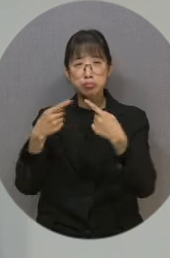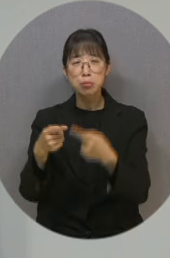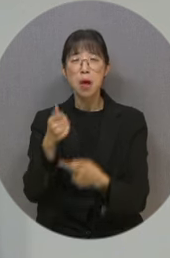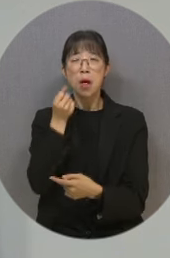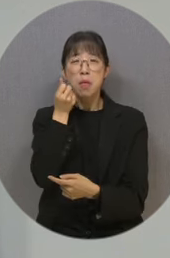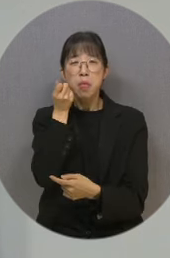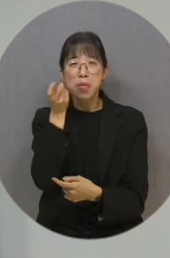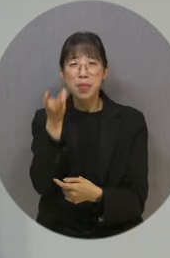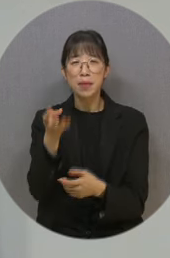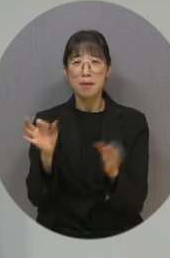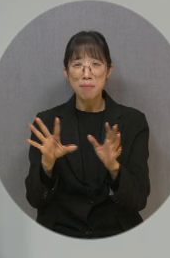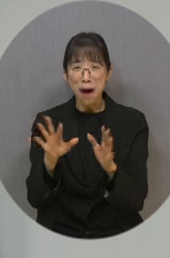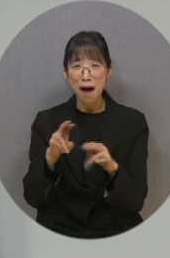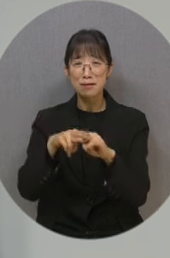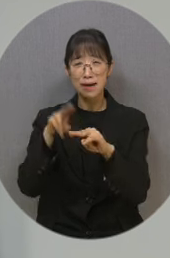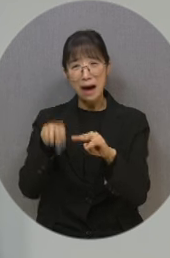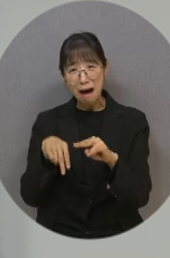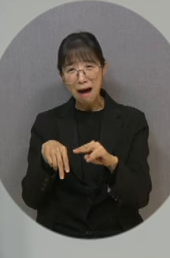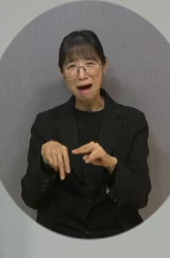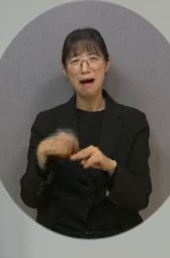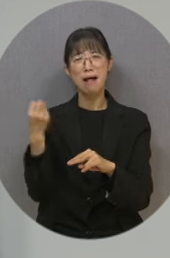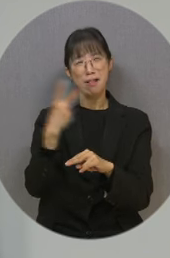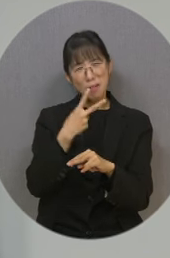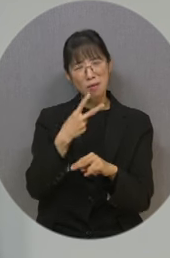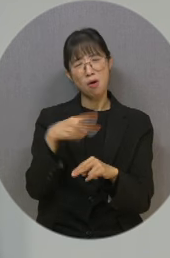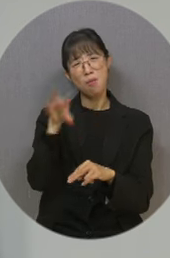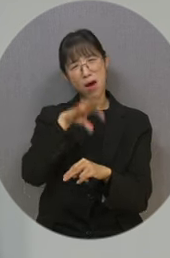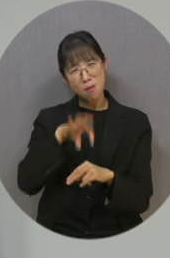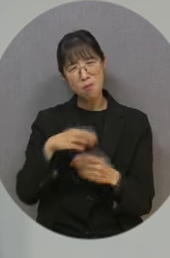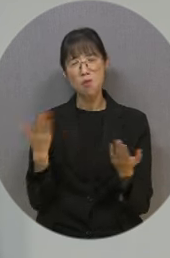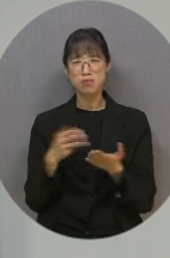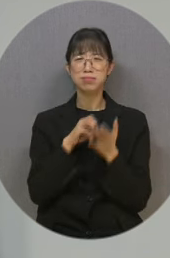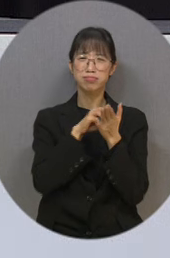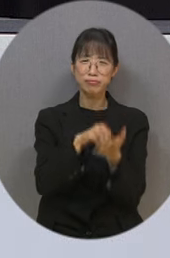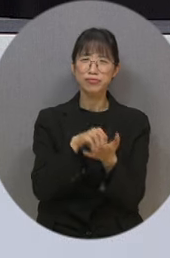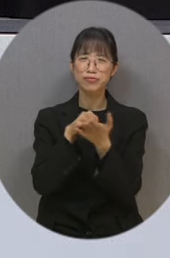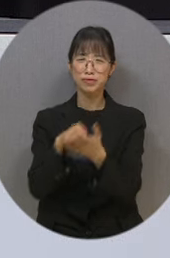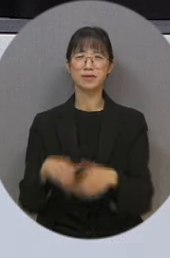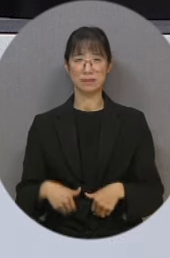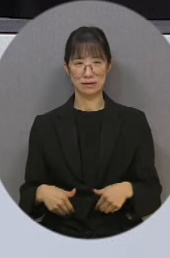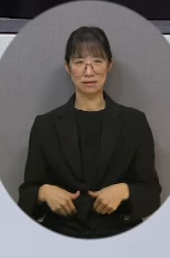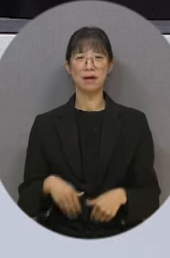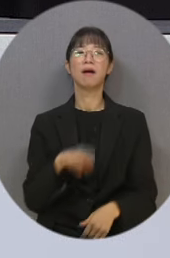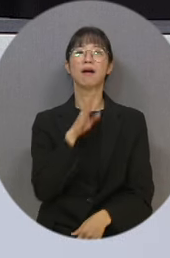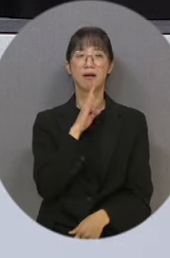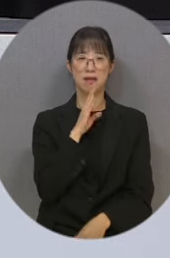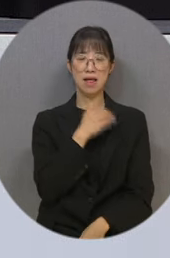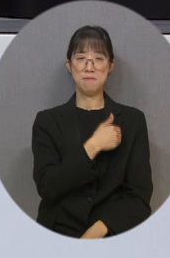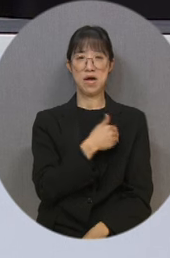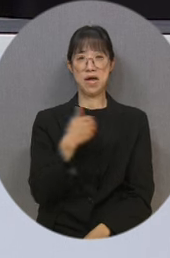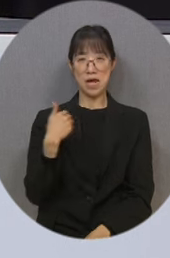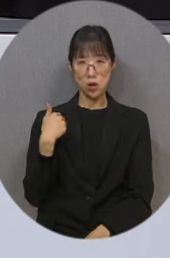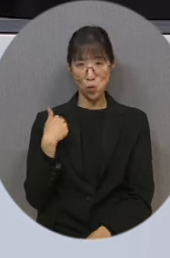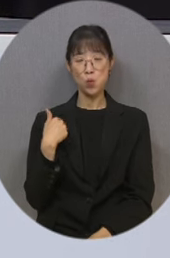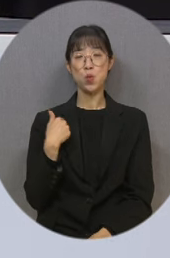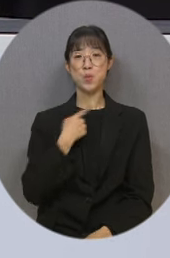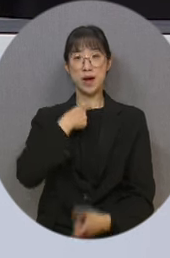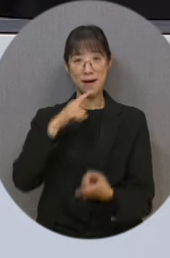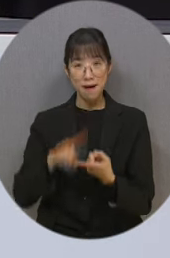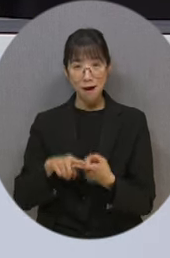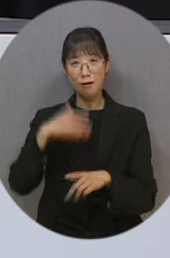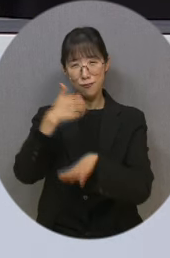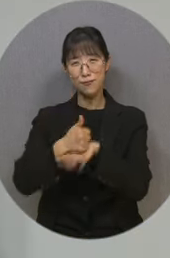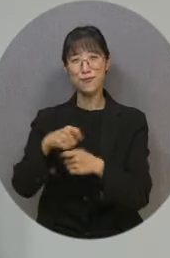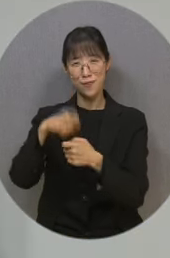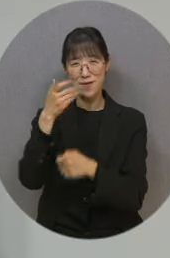그만두면 또 다시 반복해서 취업을 해야 되거든요 만족을 해야 예 맞습니다 그래서 직무를 만족도